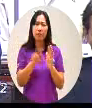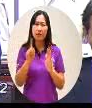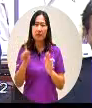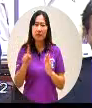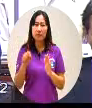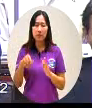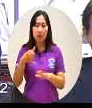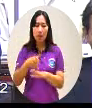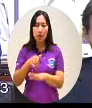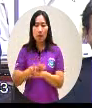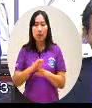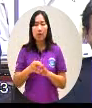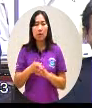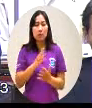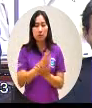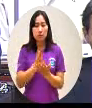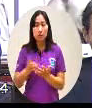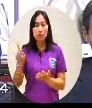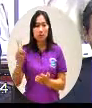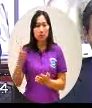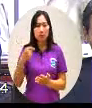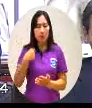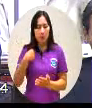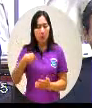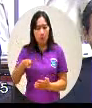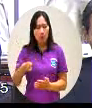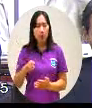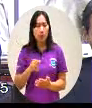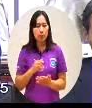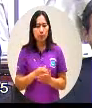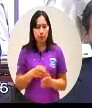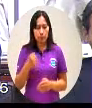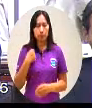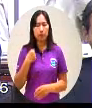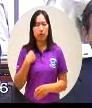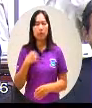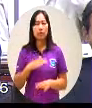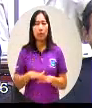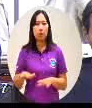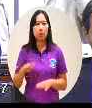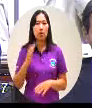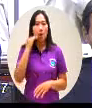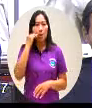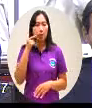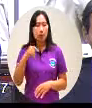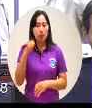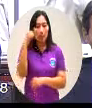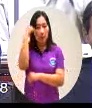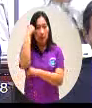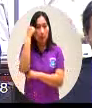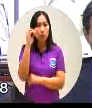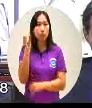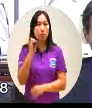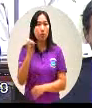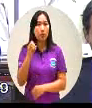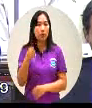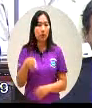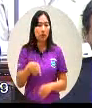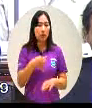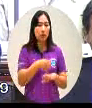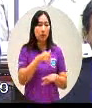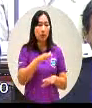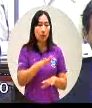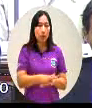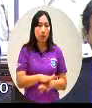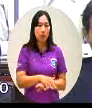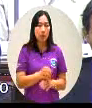甲环保局会做回来做进一步的处理。但基本上，那无人伫遐住，这蚊啊，若要传染的可能性是较无